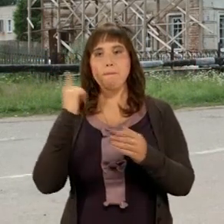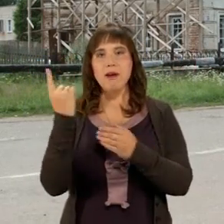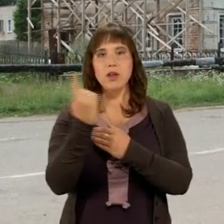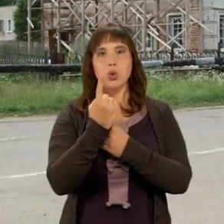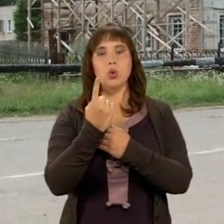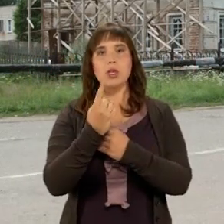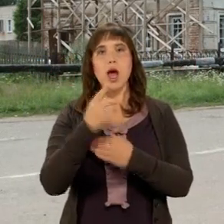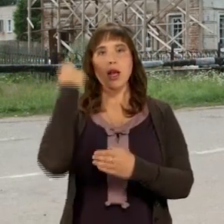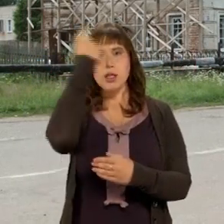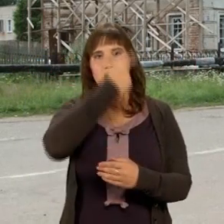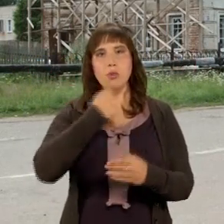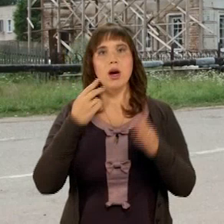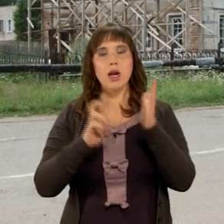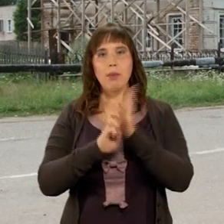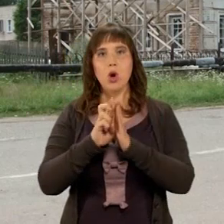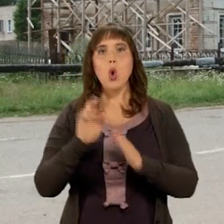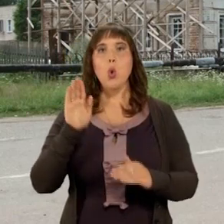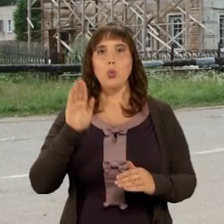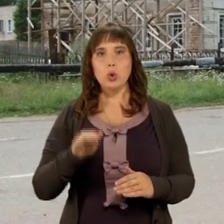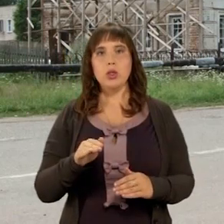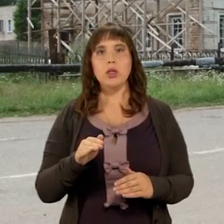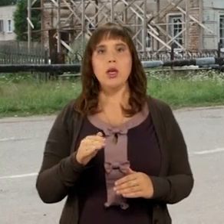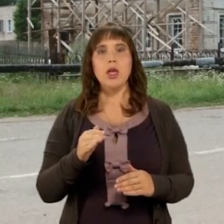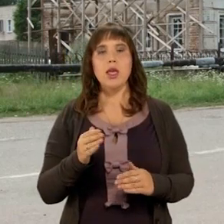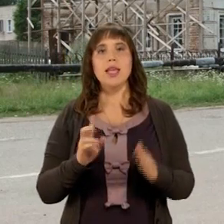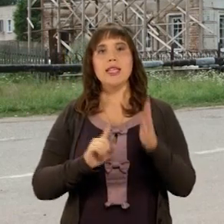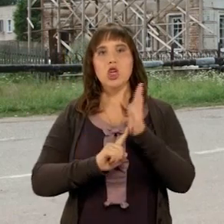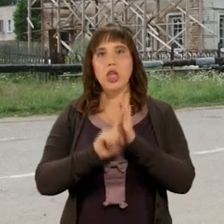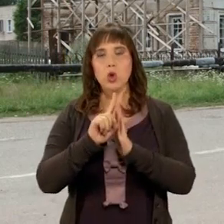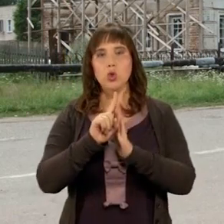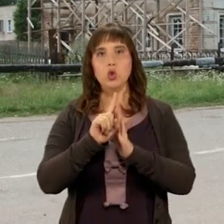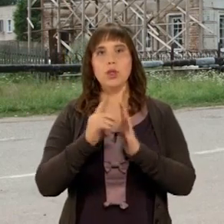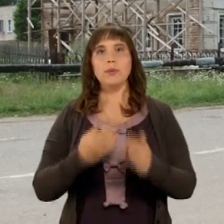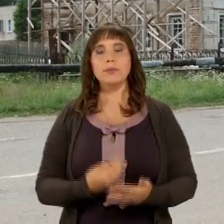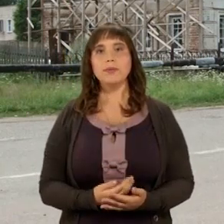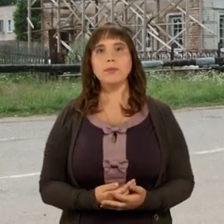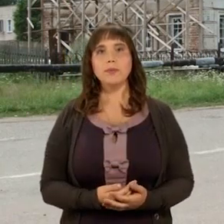лицом к Его храму, пускай еще даже всего лишь зарождающемуся?